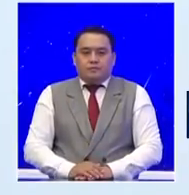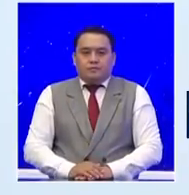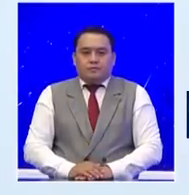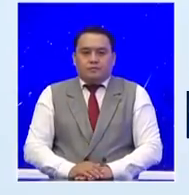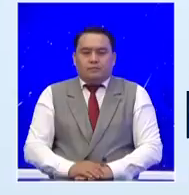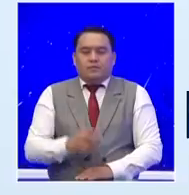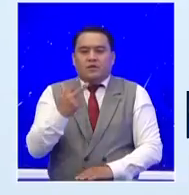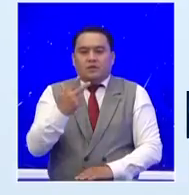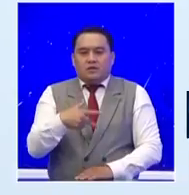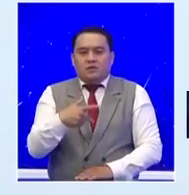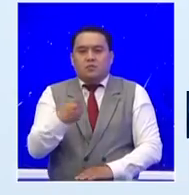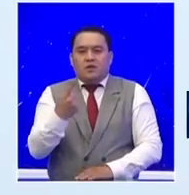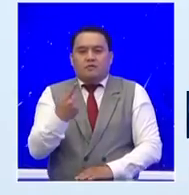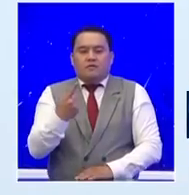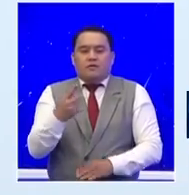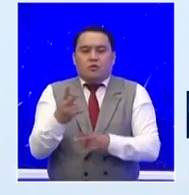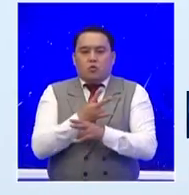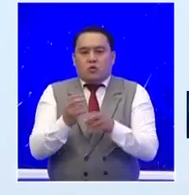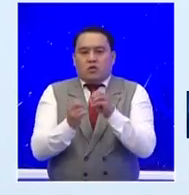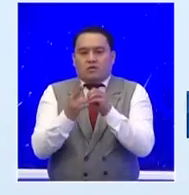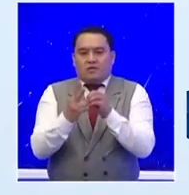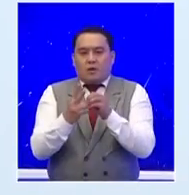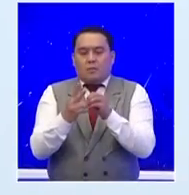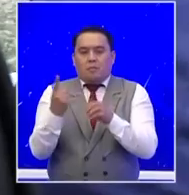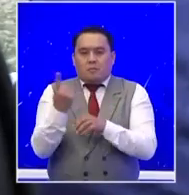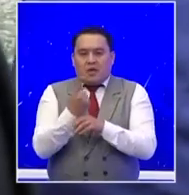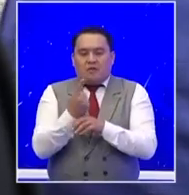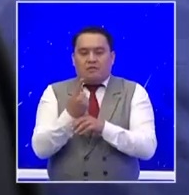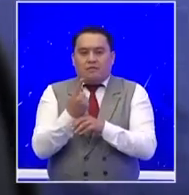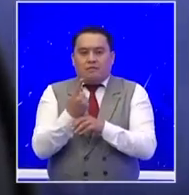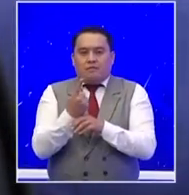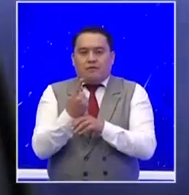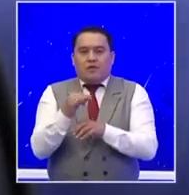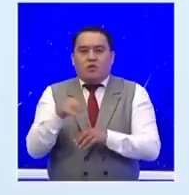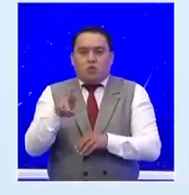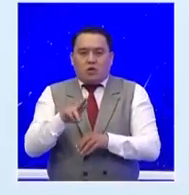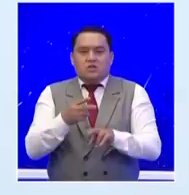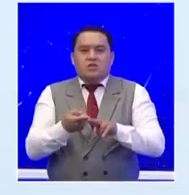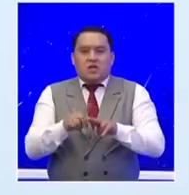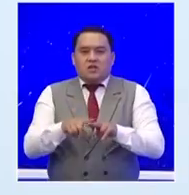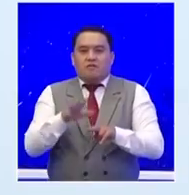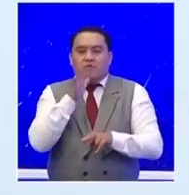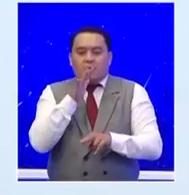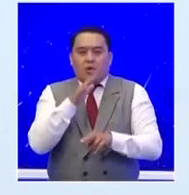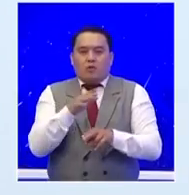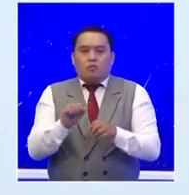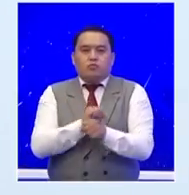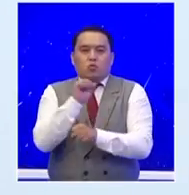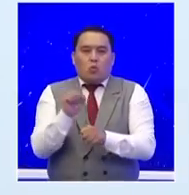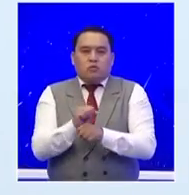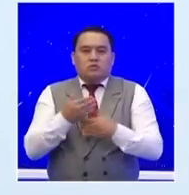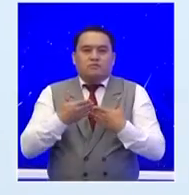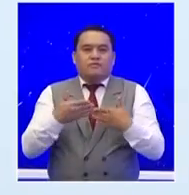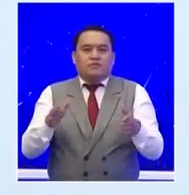31 в ночь, 12 часов, когда первое наступит, как положено, вот с этого момента блокпосты все снимаем